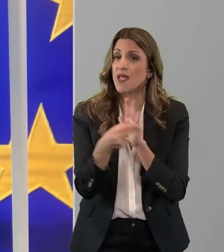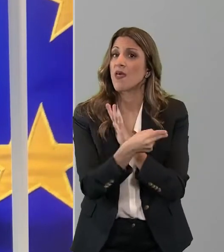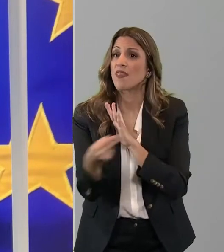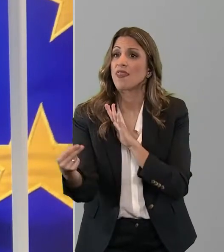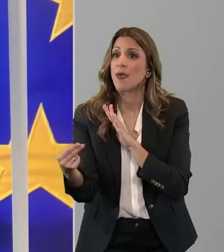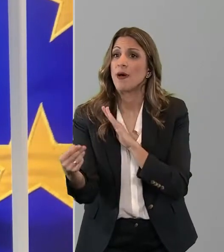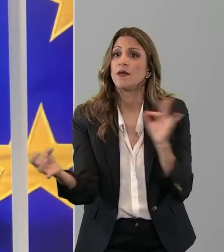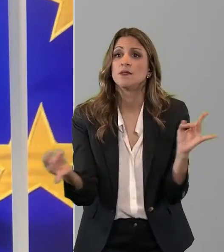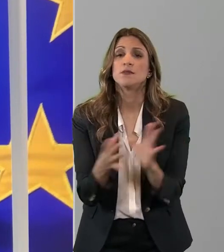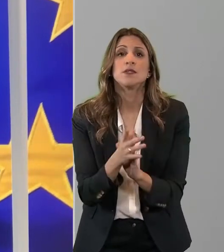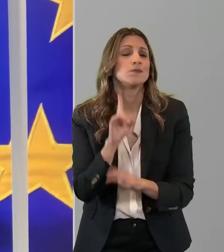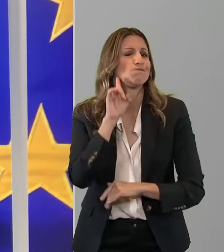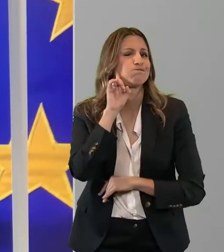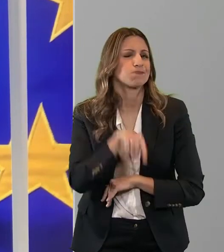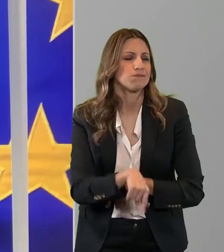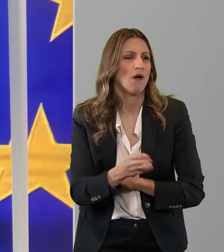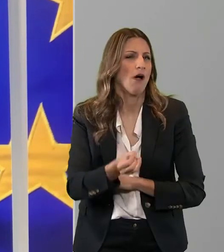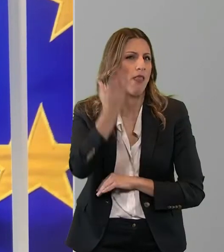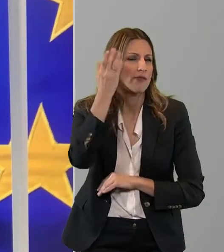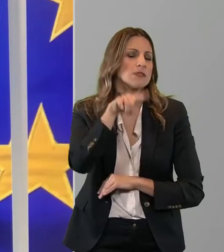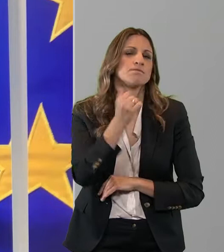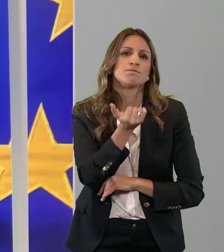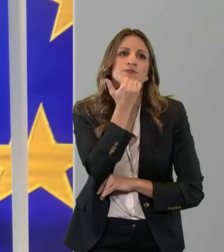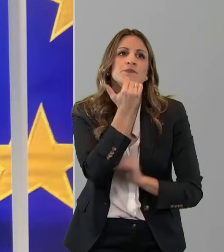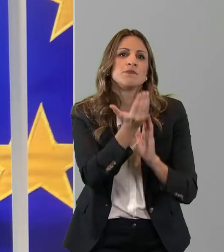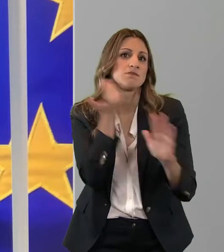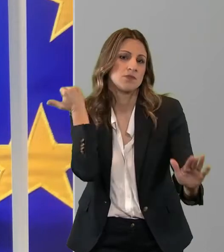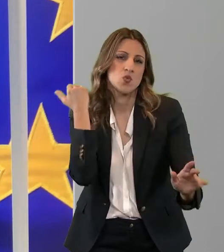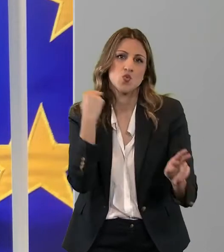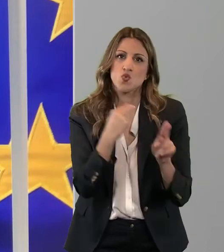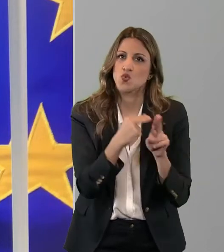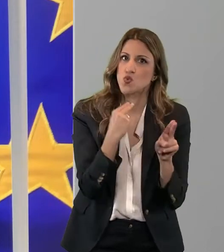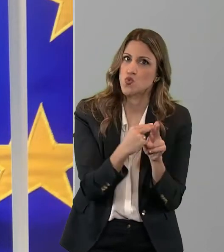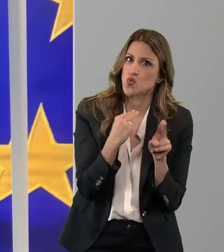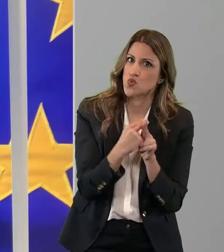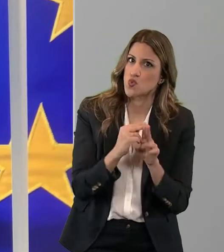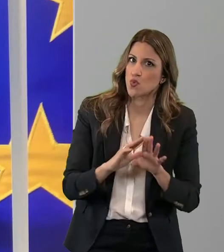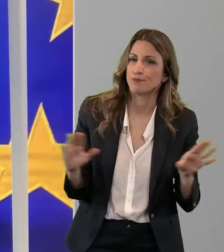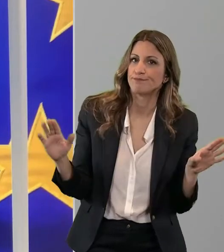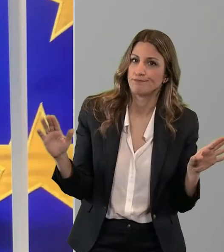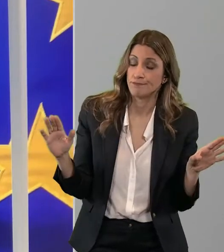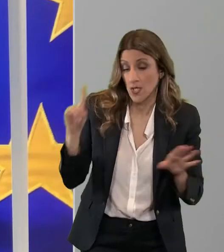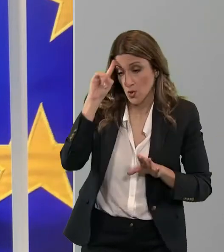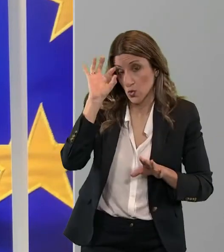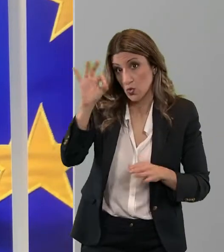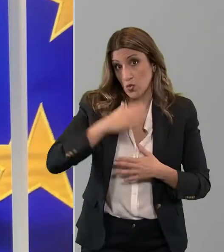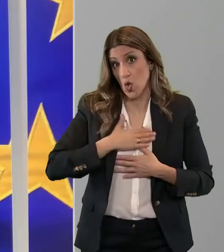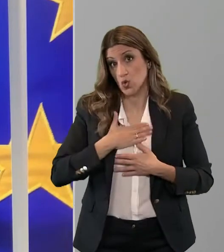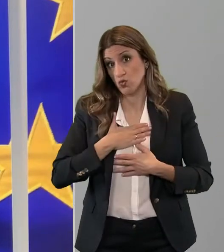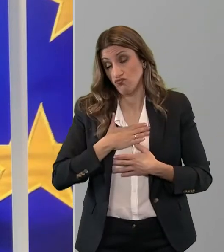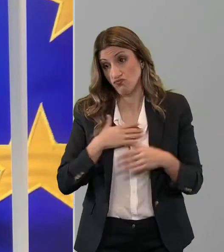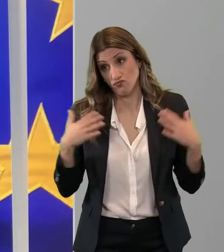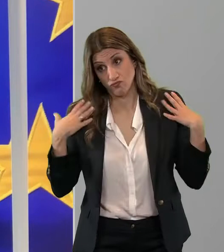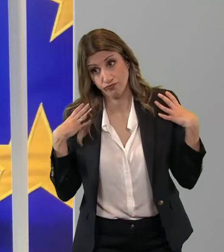αφαίρεση παράνομου περιεχομένου. Αυτό είναι ζωτικής σημασίας για έναν από τους κεντρικούς στόχους του δικού μου του